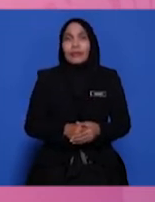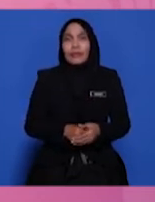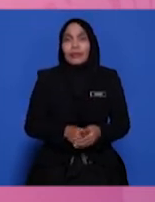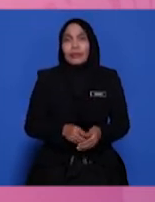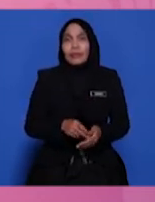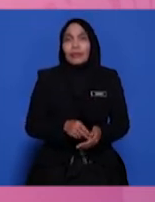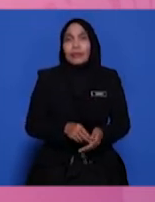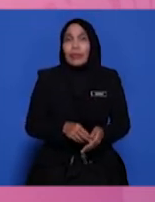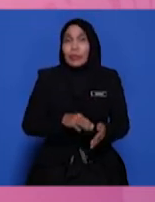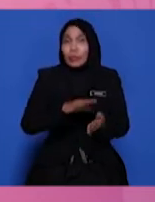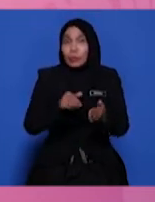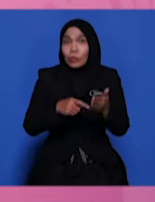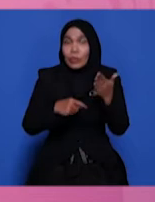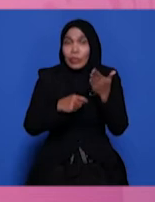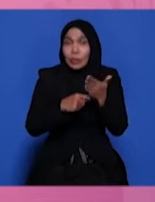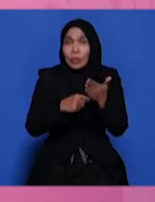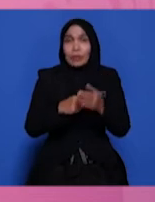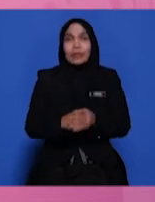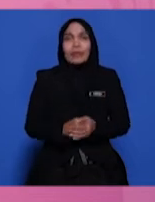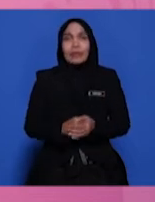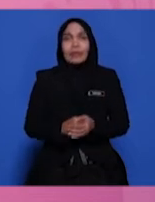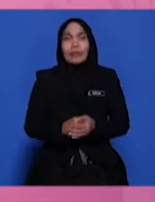tambah RM450 iaitu